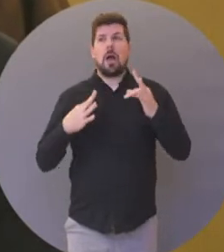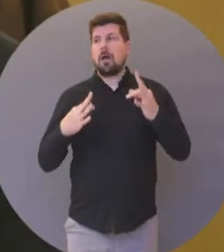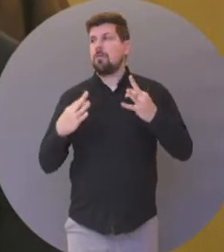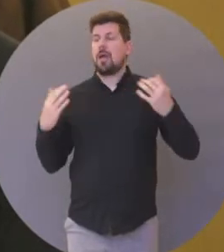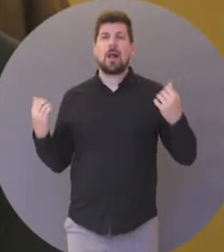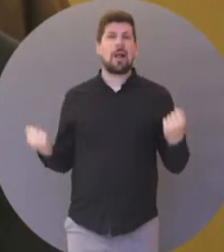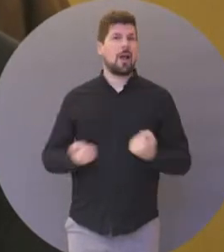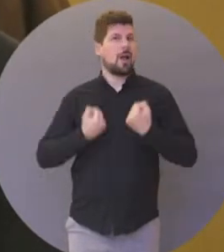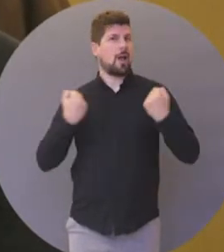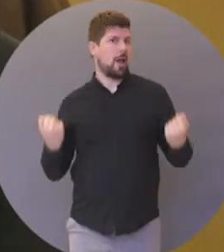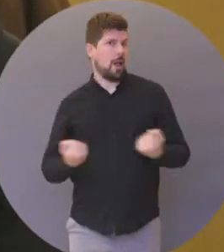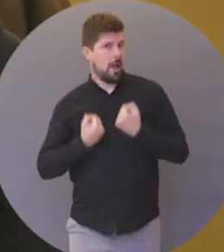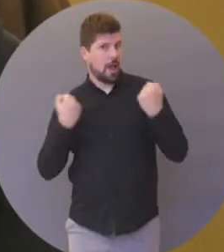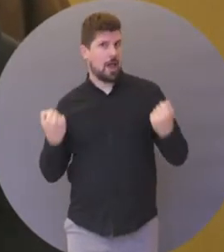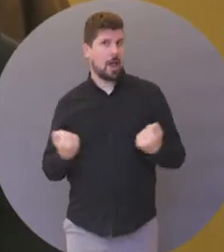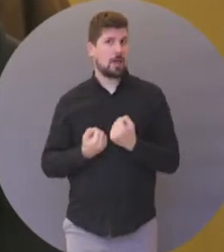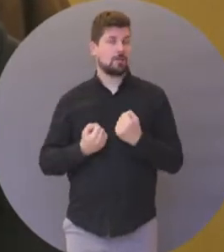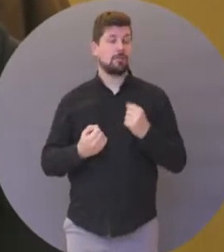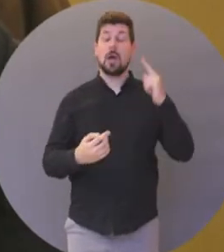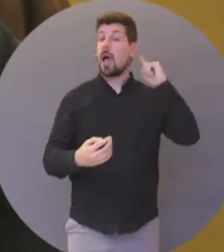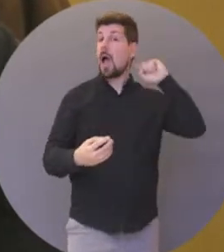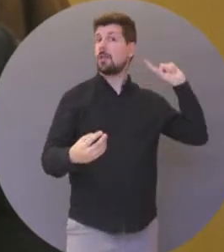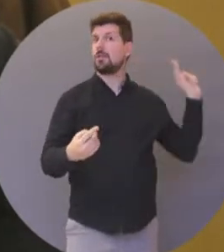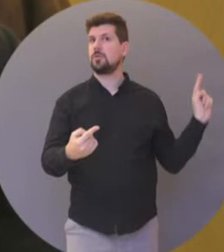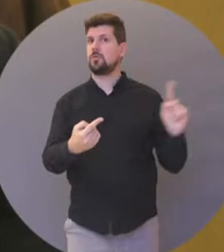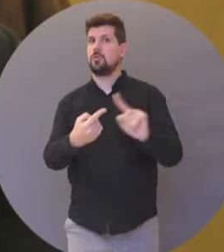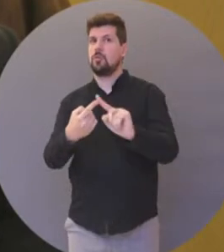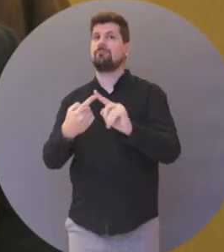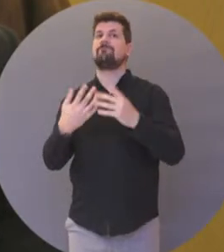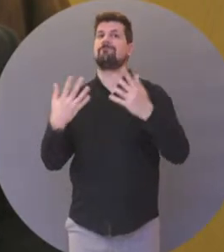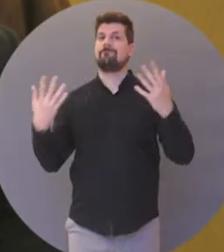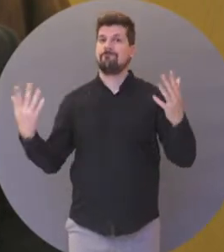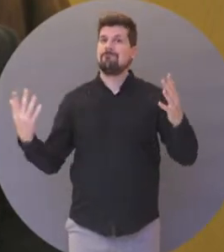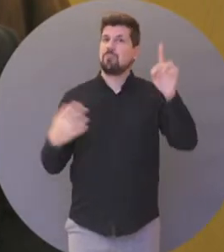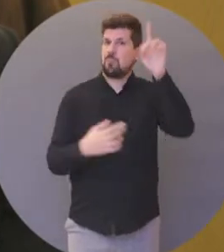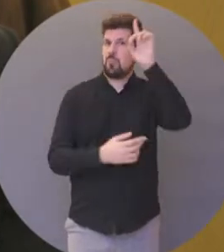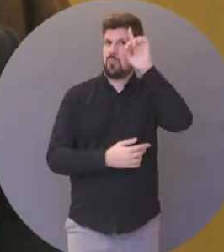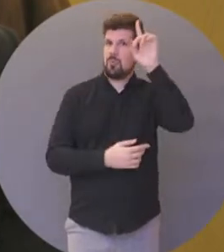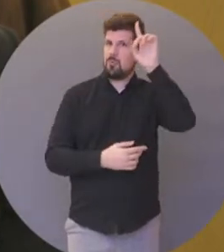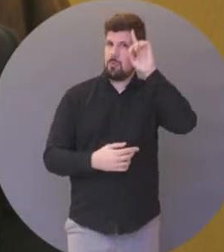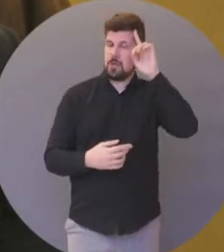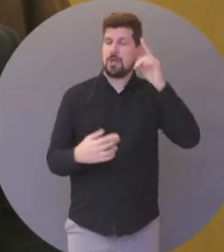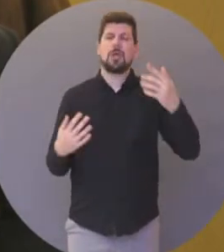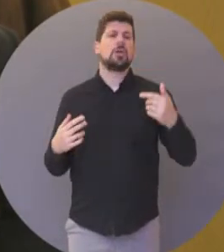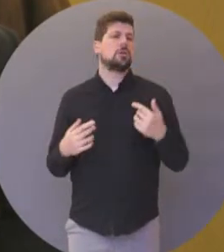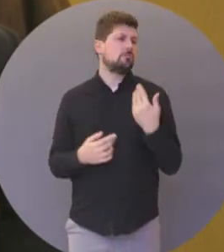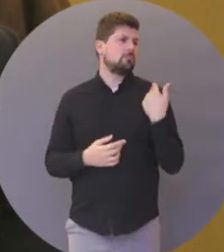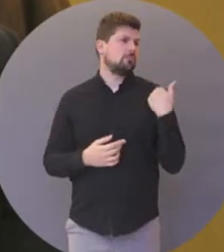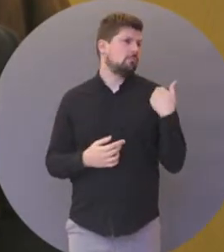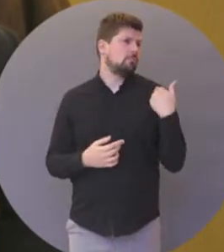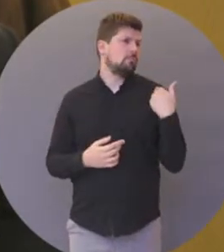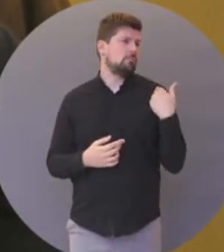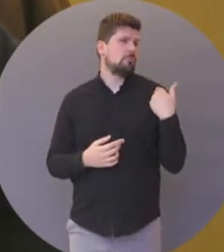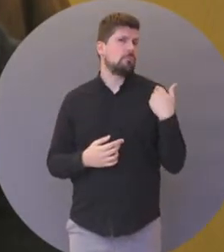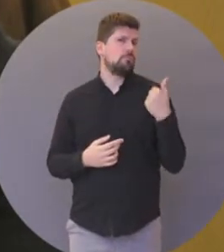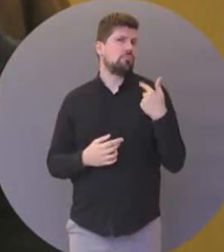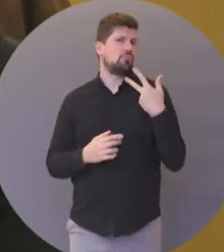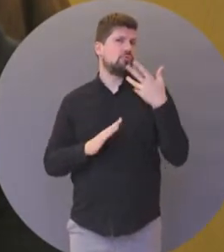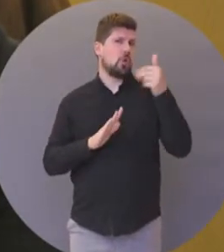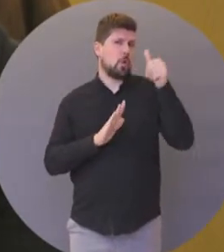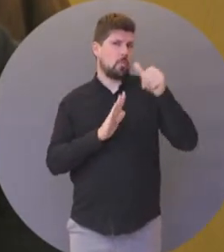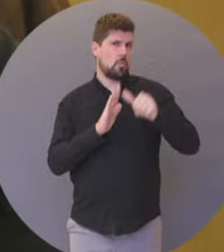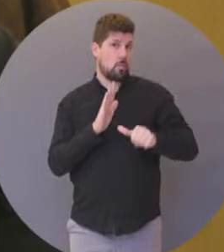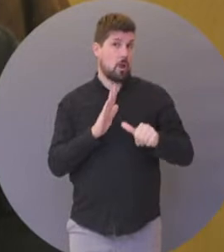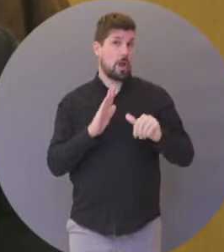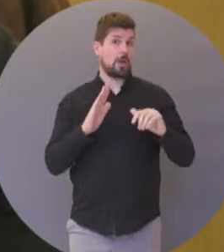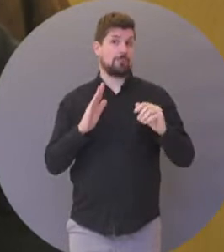et d'intention c'est parce que nous avons fêté il y a quelques mois de cela le 20e